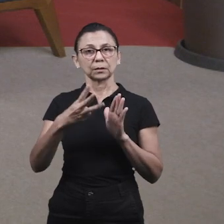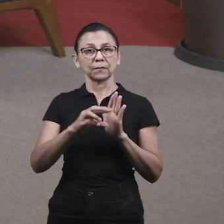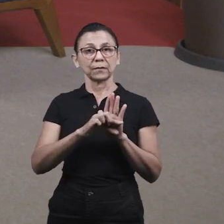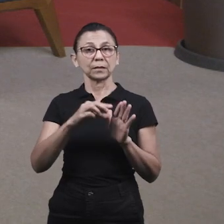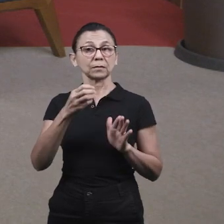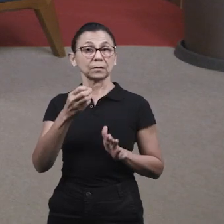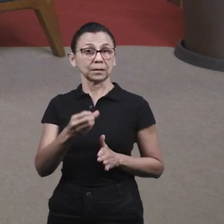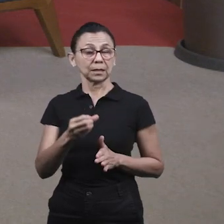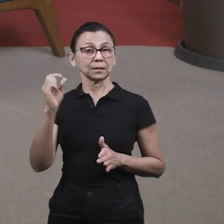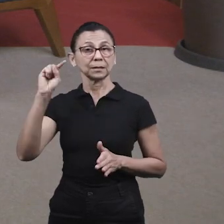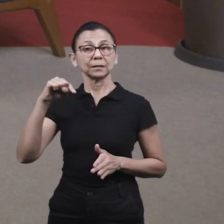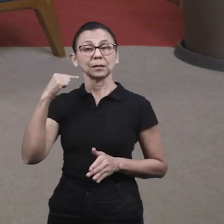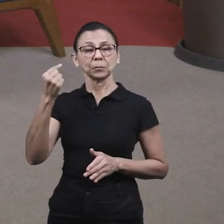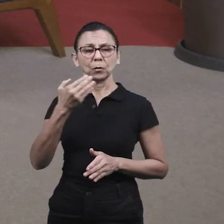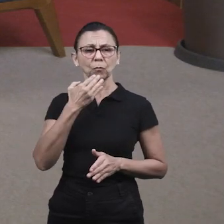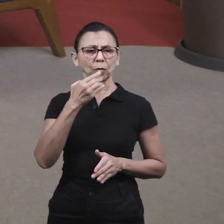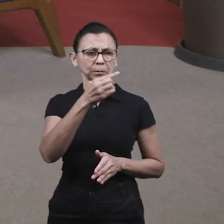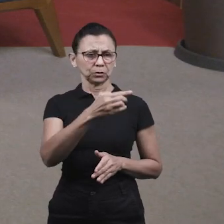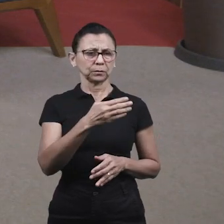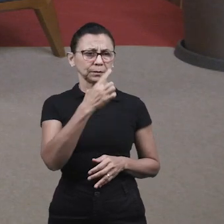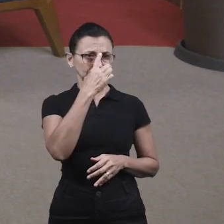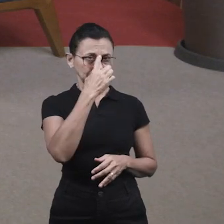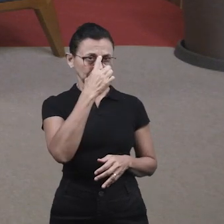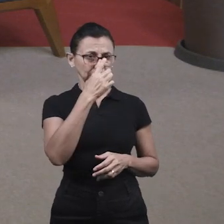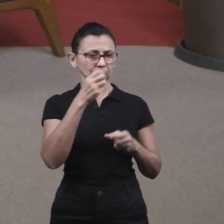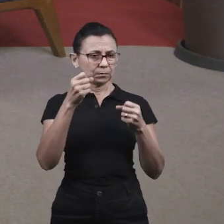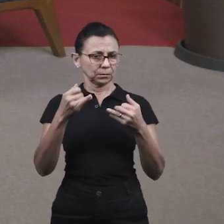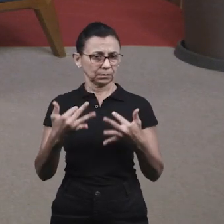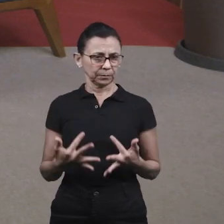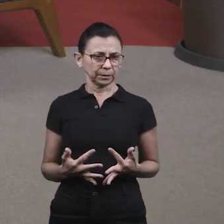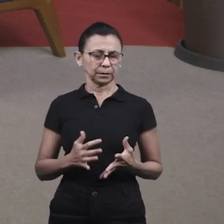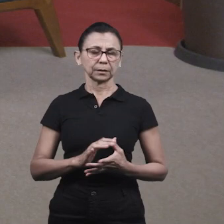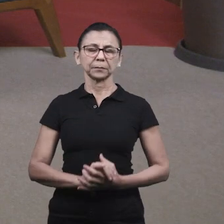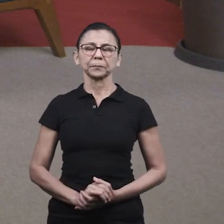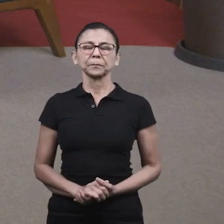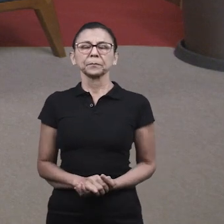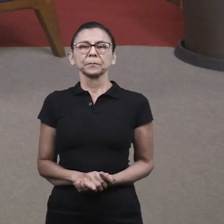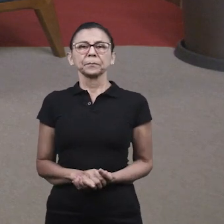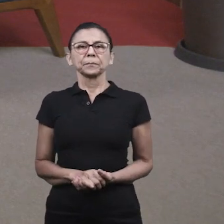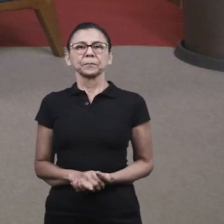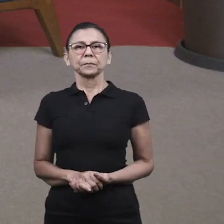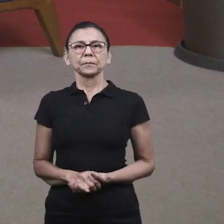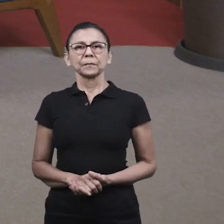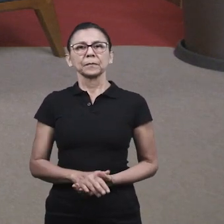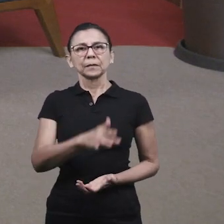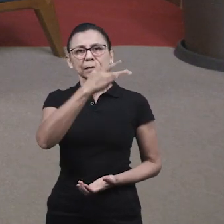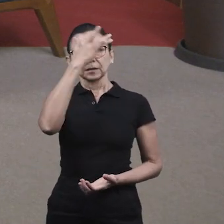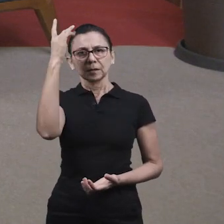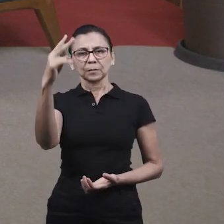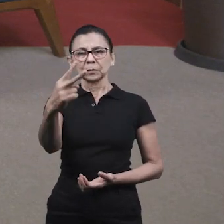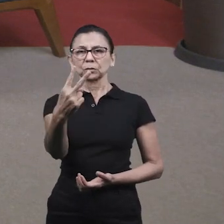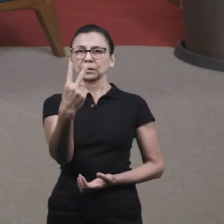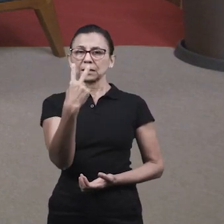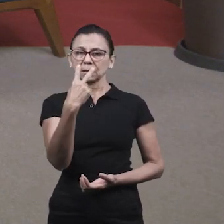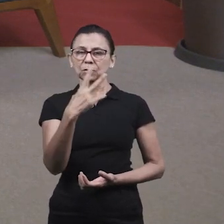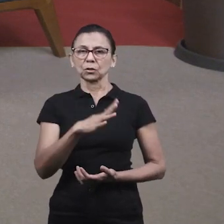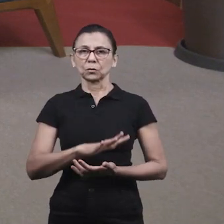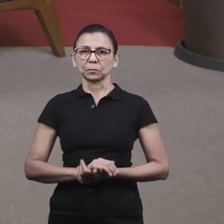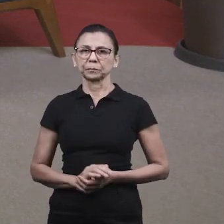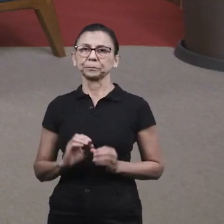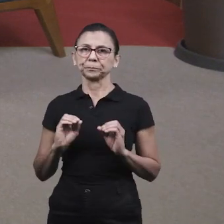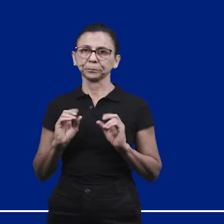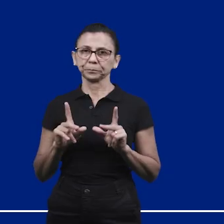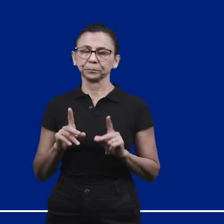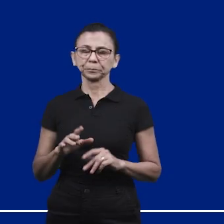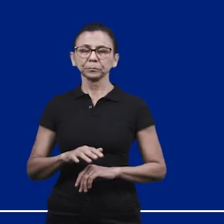demander à Daniel que vous puissiez faire une application de ce texte pour ceux qui nous assistent. Le texte dit